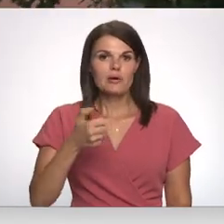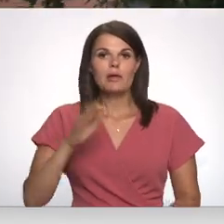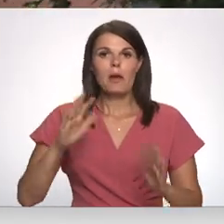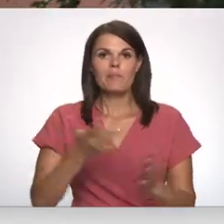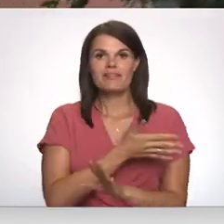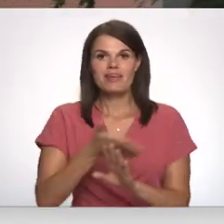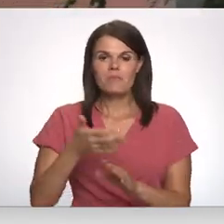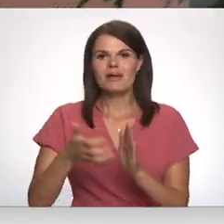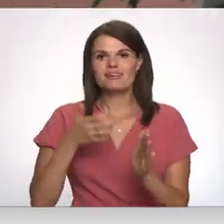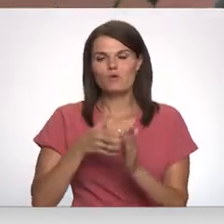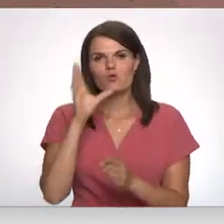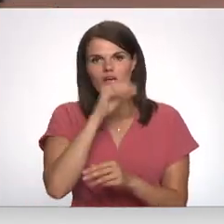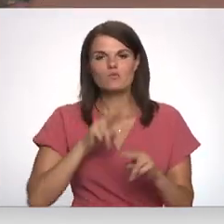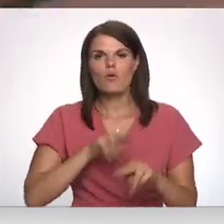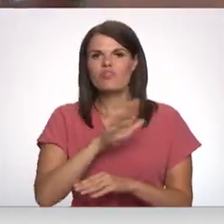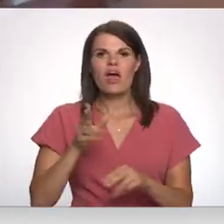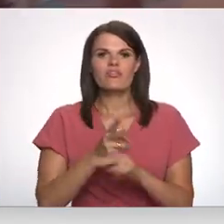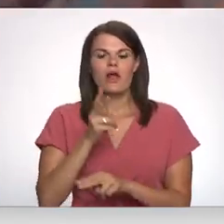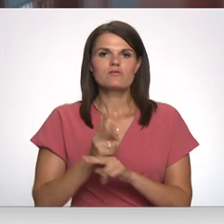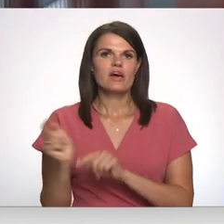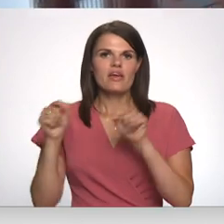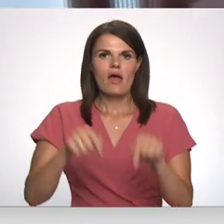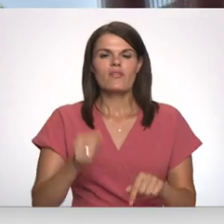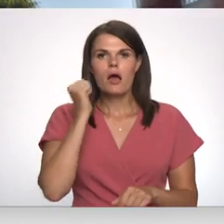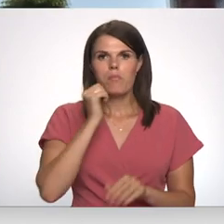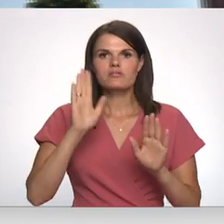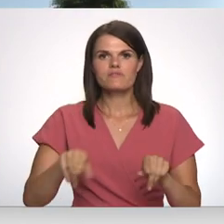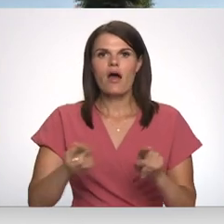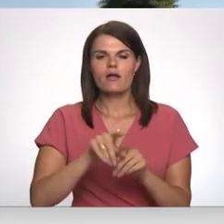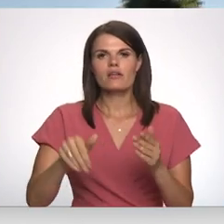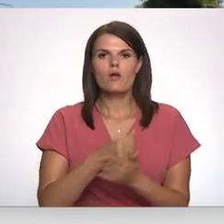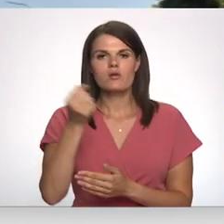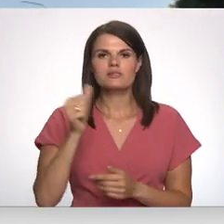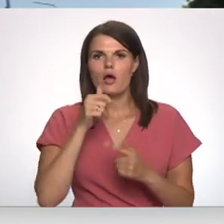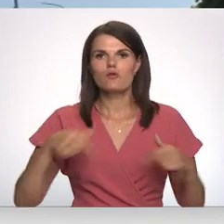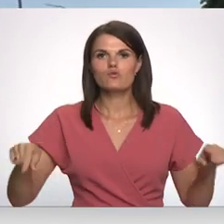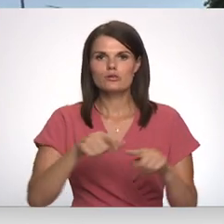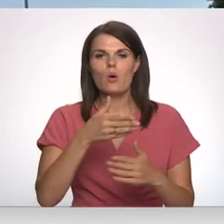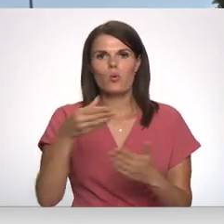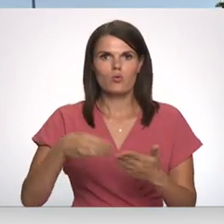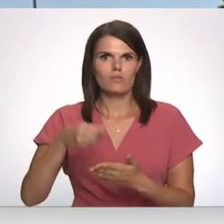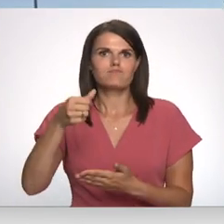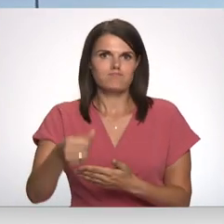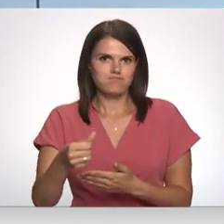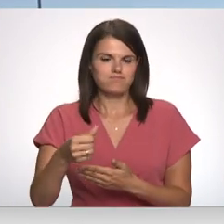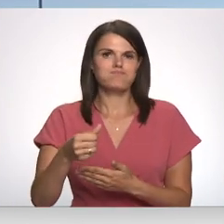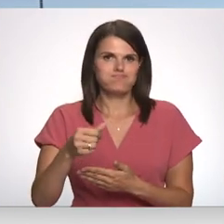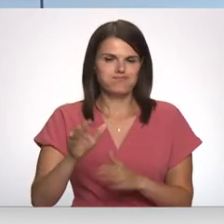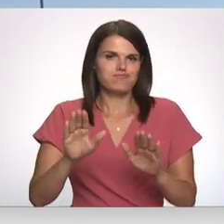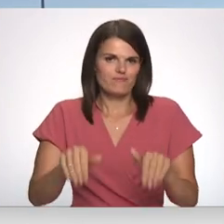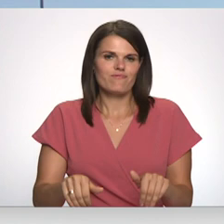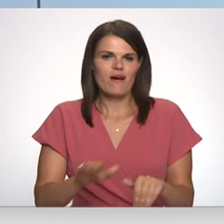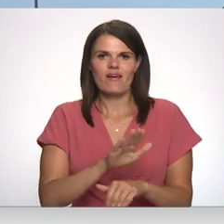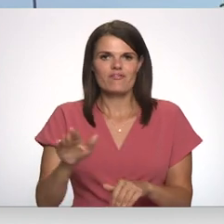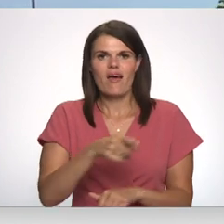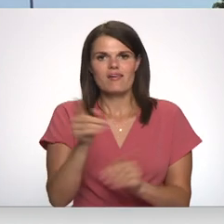tikmēr izmantot iespēju un netraucēt ienākt Bauskā, var arī jaunas spēļu zāles, kuru maksātspēja rādās krietni labāka